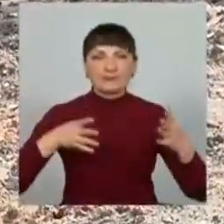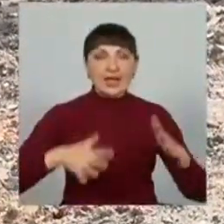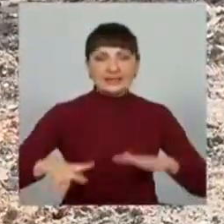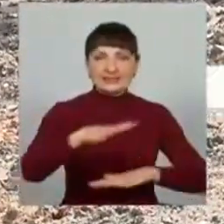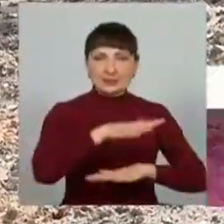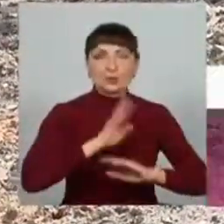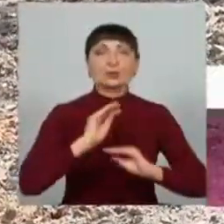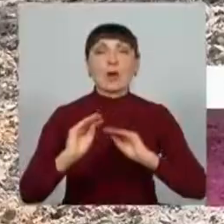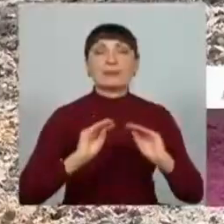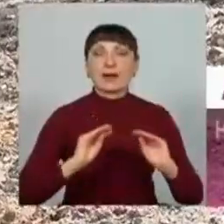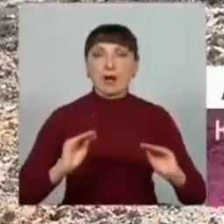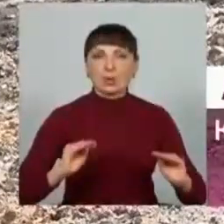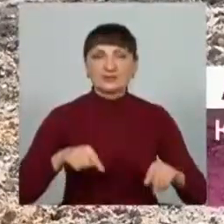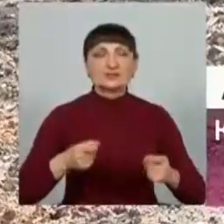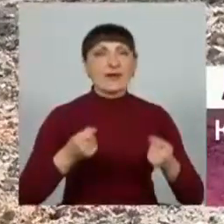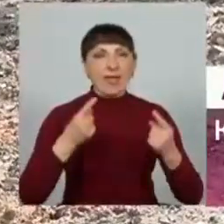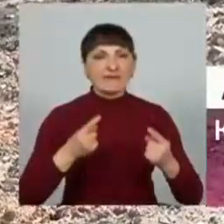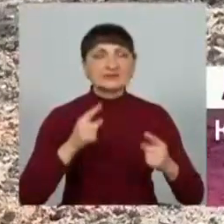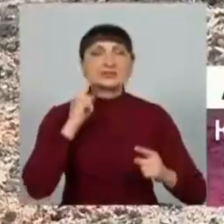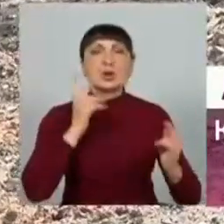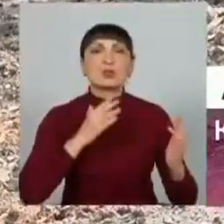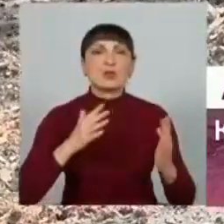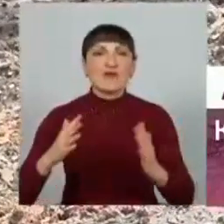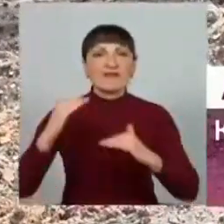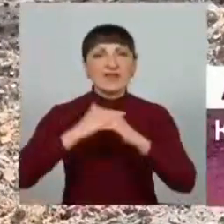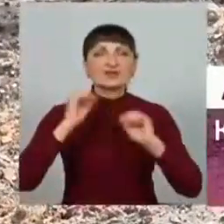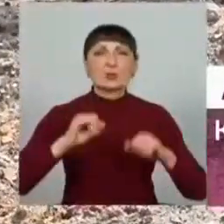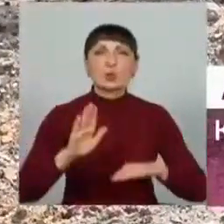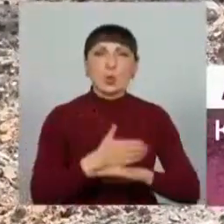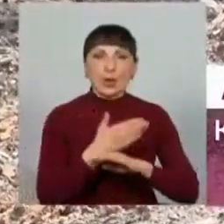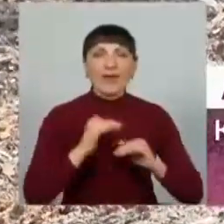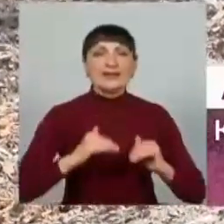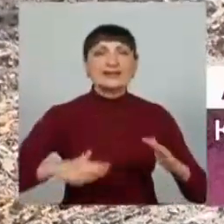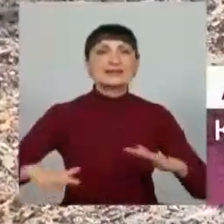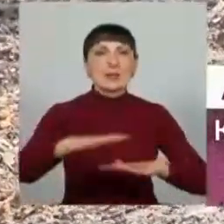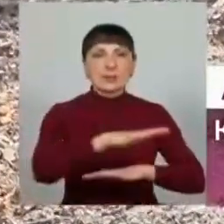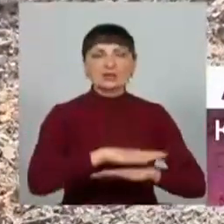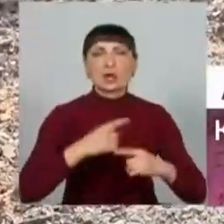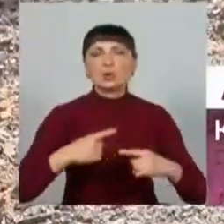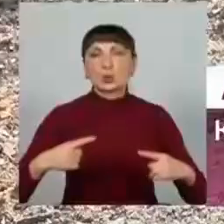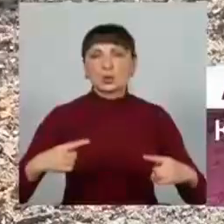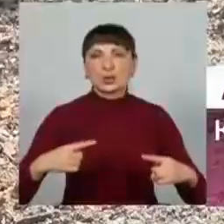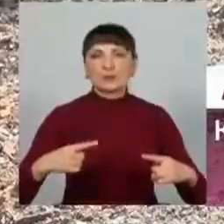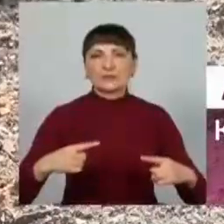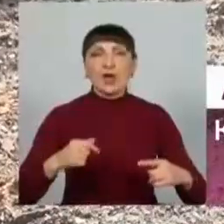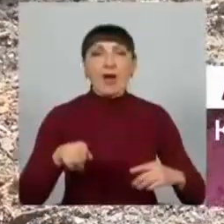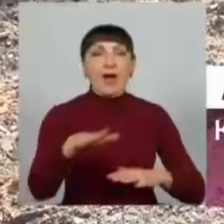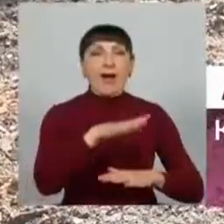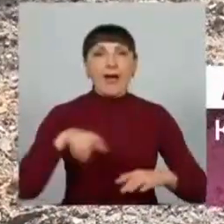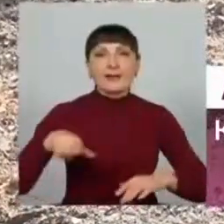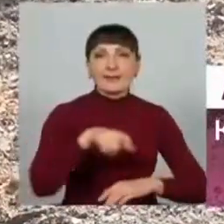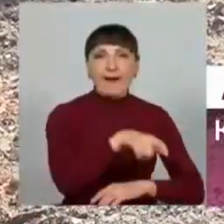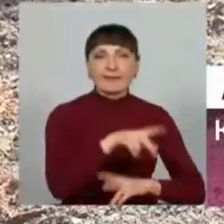территорию облагородят. Тут появится зеленый бульвар для вечерних прогулок, детские площадки и воркаут-зоны. А саму набережную